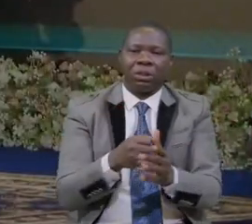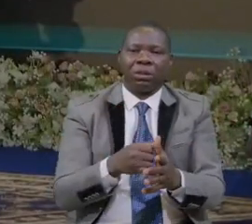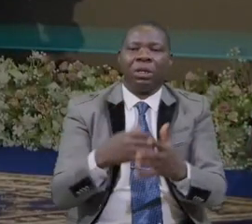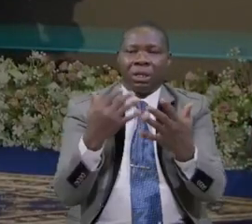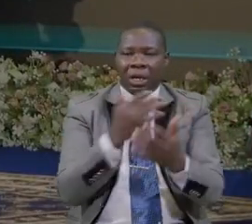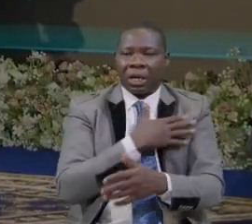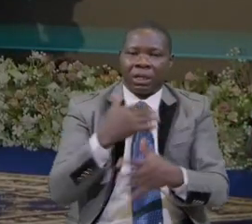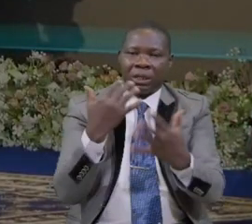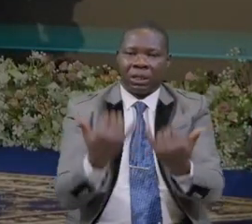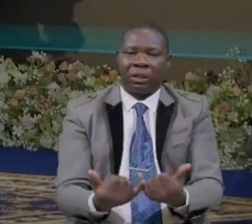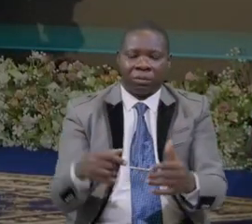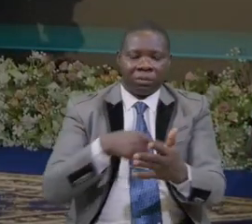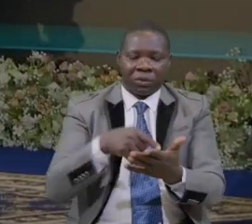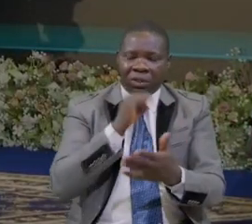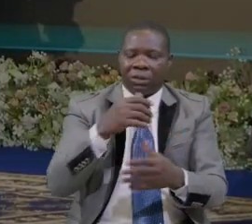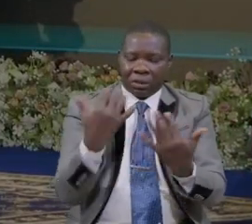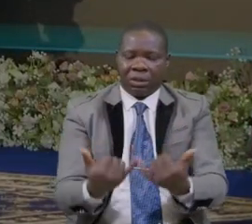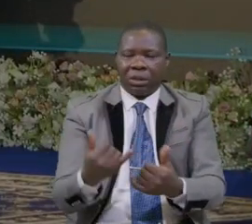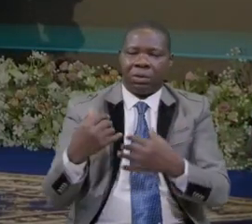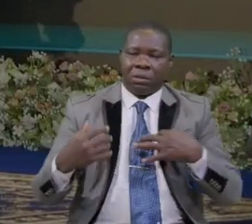C'est le manteau dans ma main.